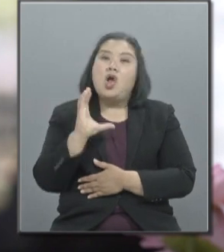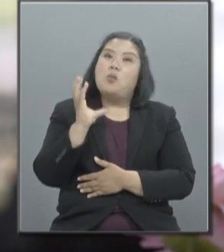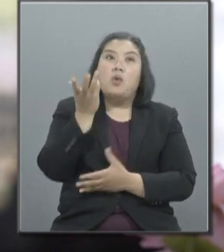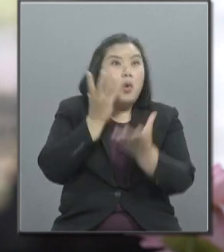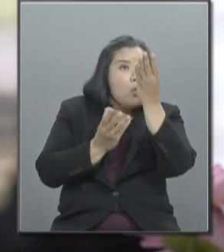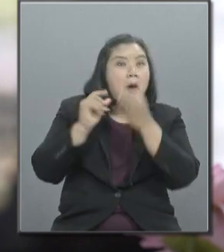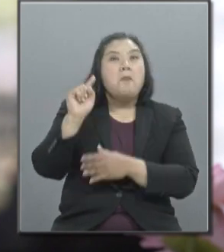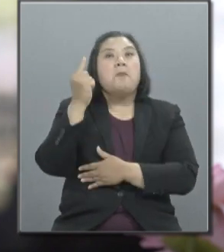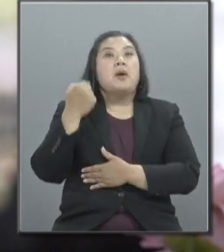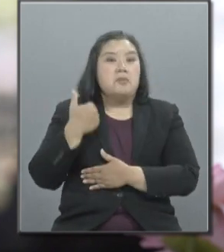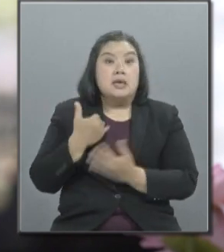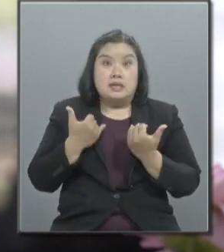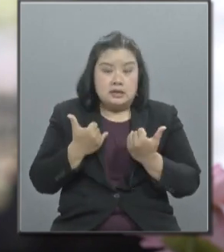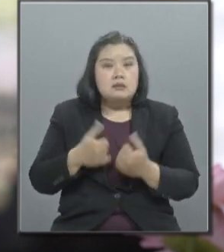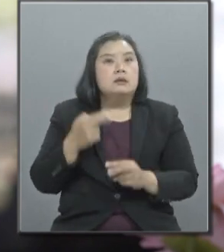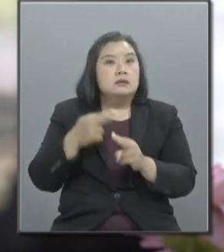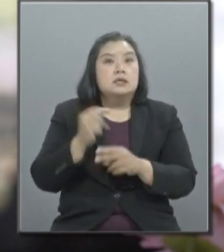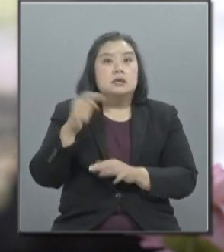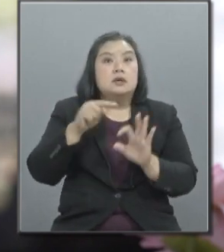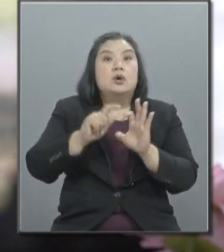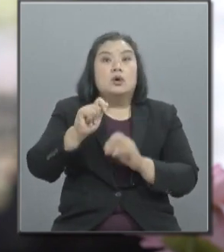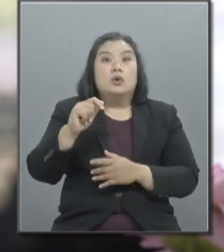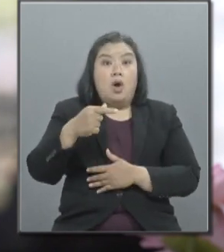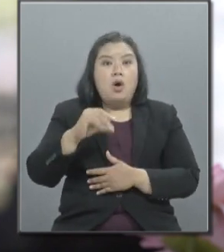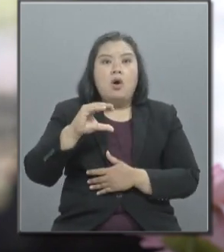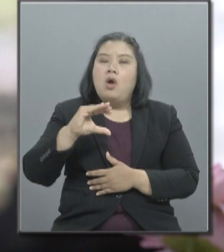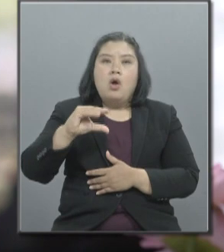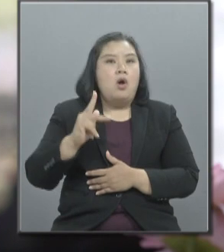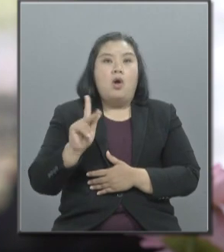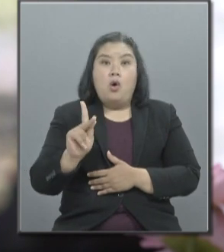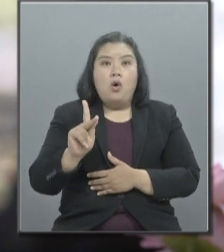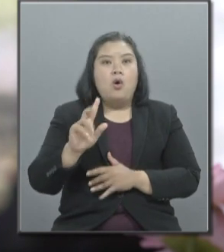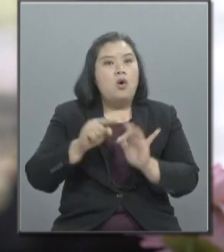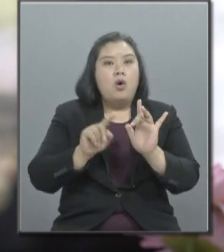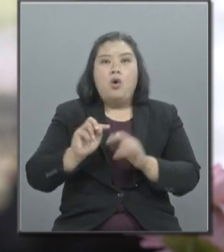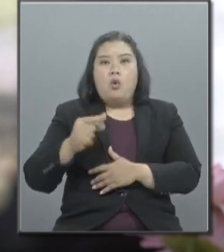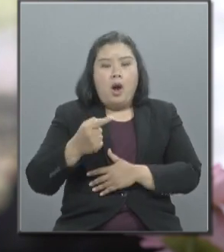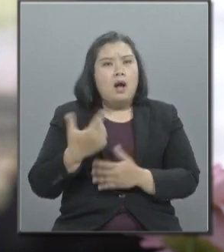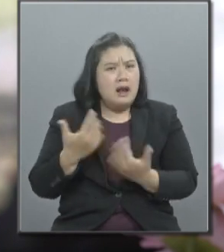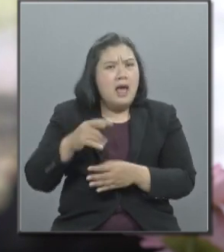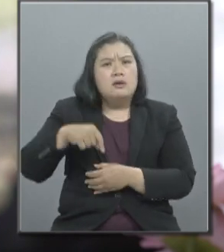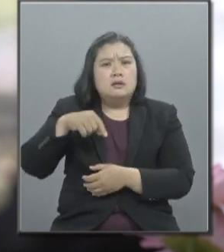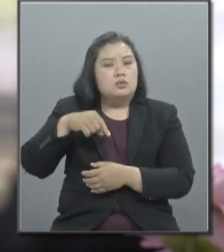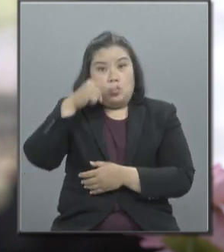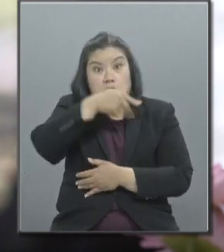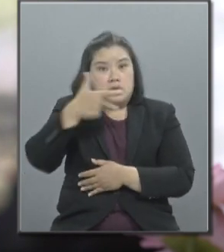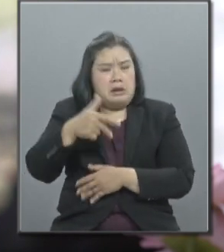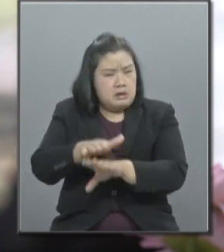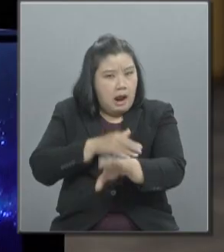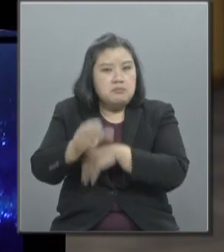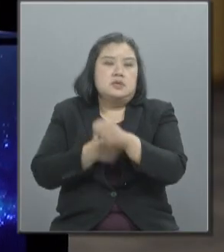การนี้นะคะอยู่คู่กับไทย PBS มานานกว่า13ปีแล้วค่ะซึ่งในทุกๆสัปดาห์ก็จะพาคุณผู้ชมไปหาความรู้ใหม่ๆเสมอค่